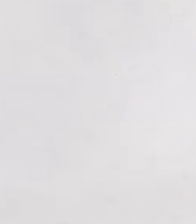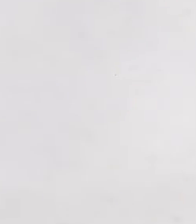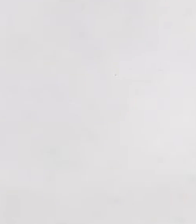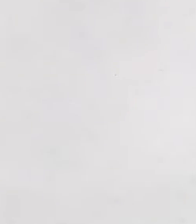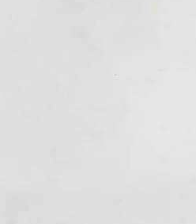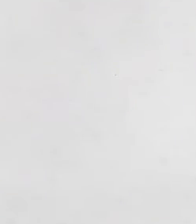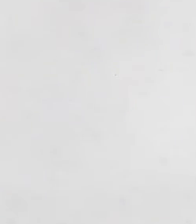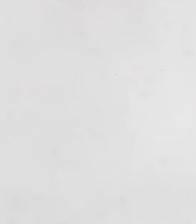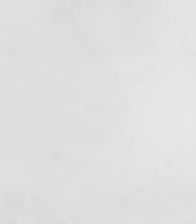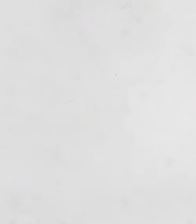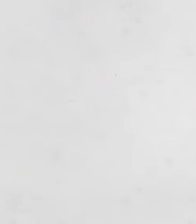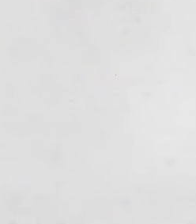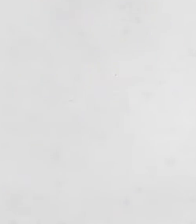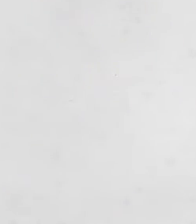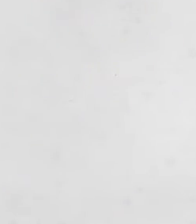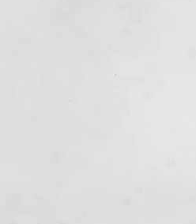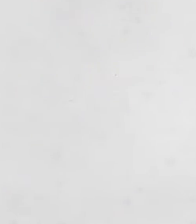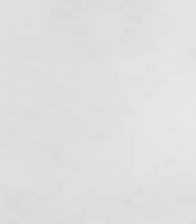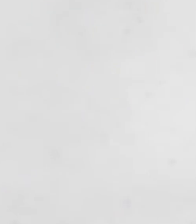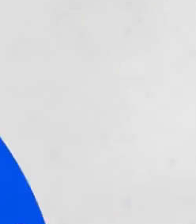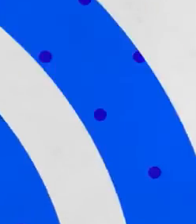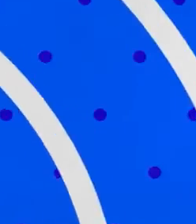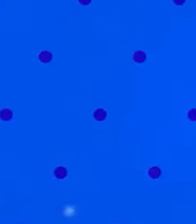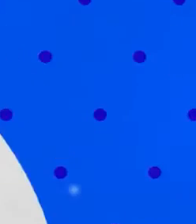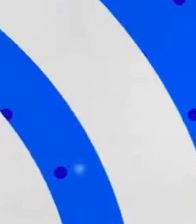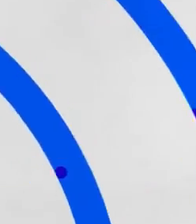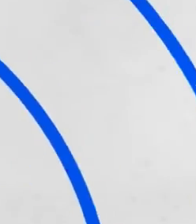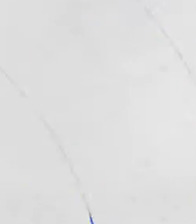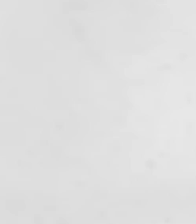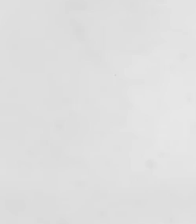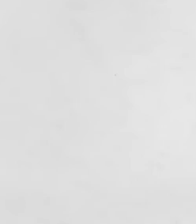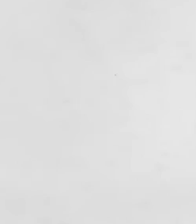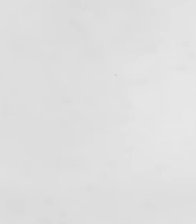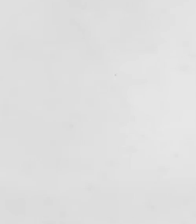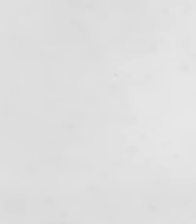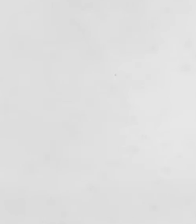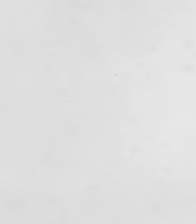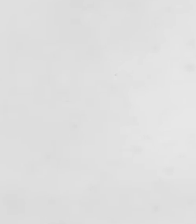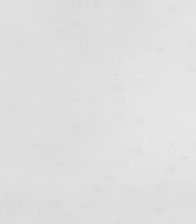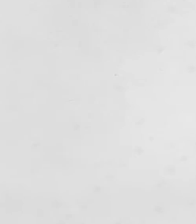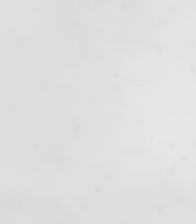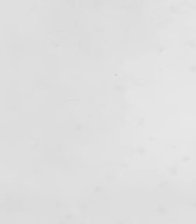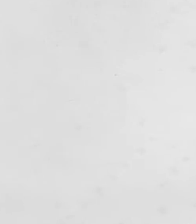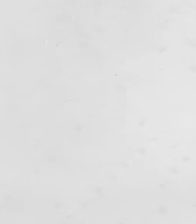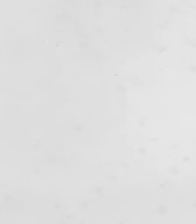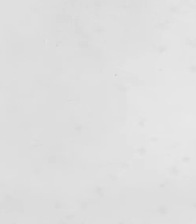国内外大小事，下载三立新闻网 APP， 即时新闻不漏接。